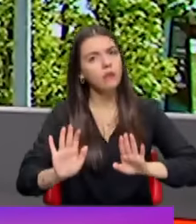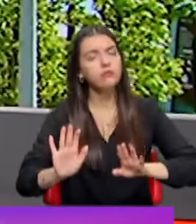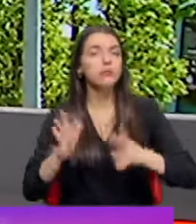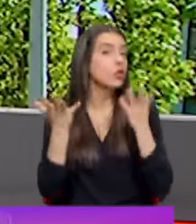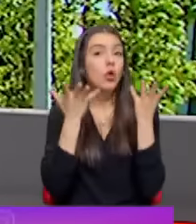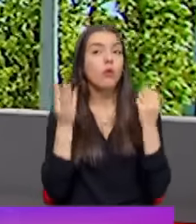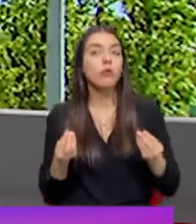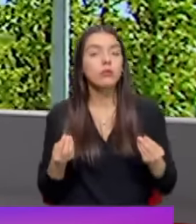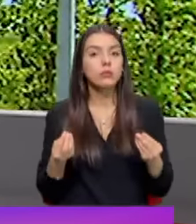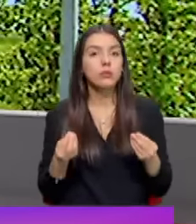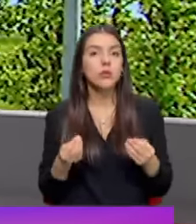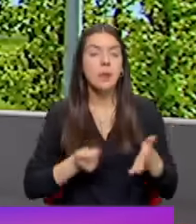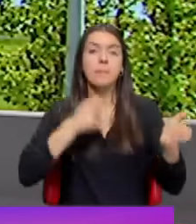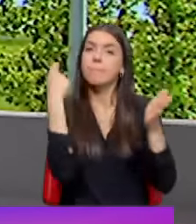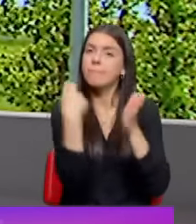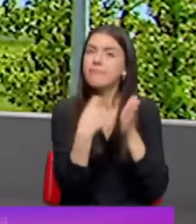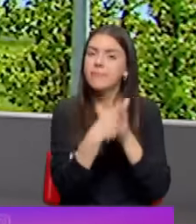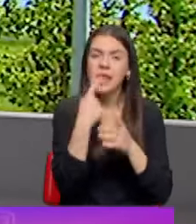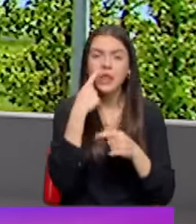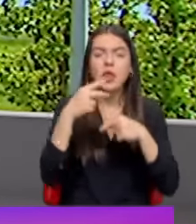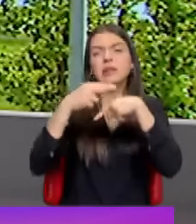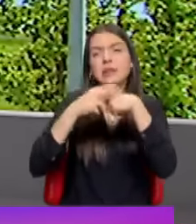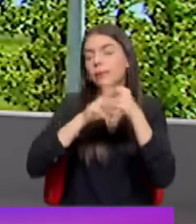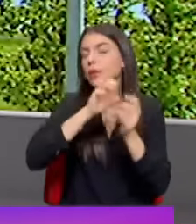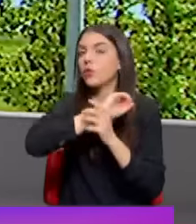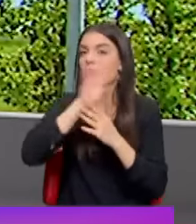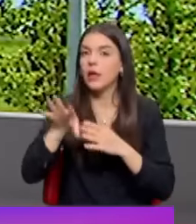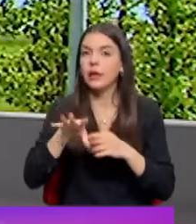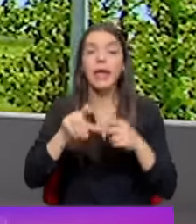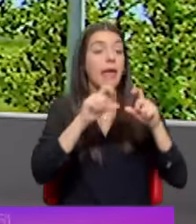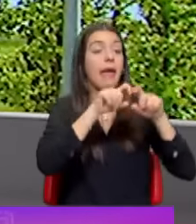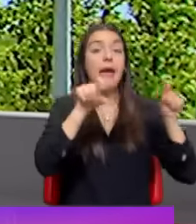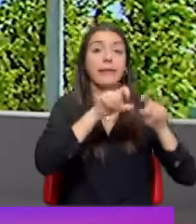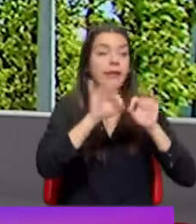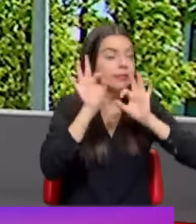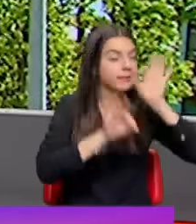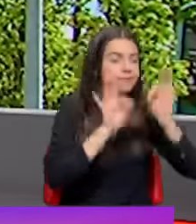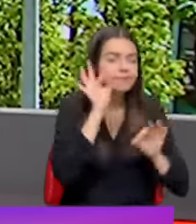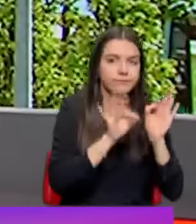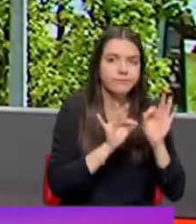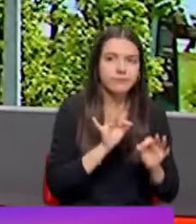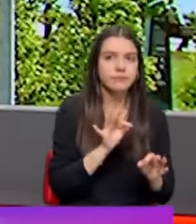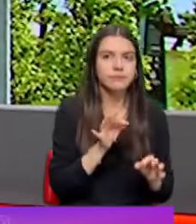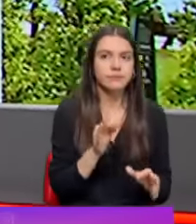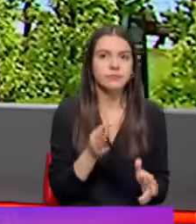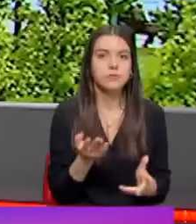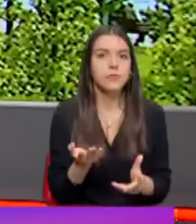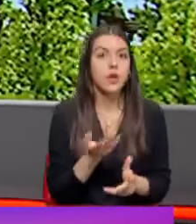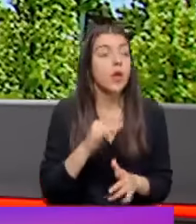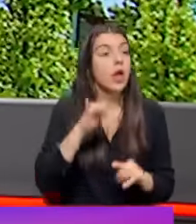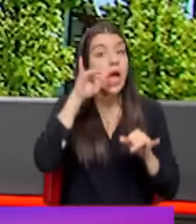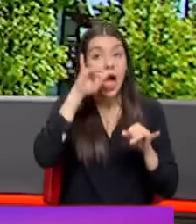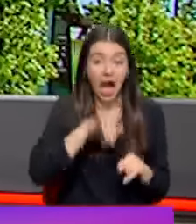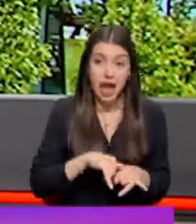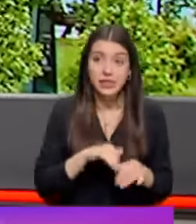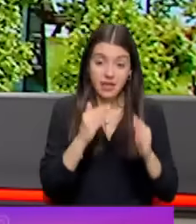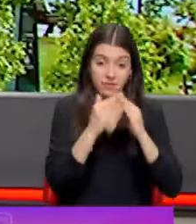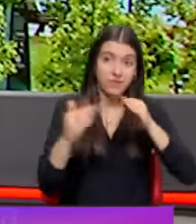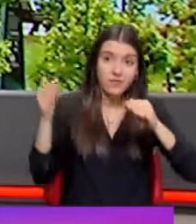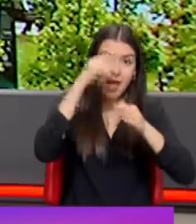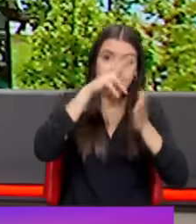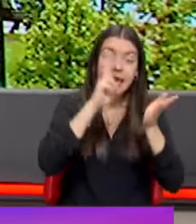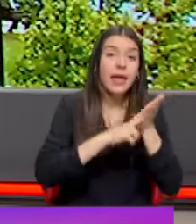ne oldu? Marketlere işte zabıtalar gönderildi, etiketler teftiş edildi. İşte eğer hak ettiğinin üzerinde